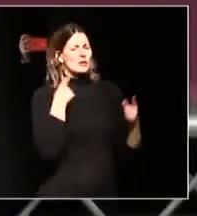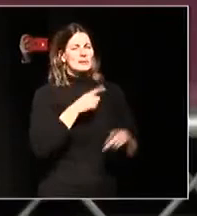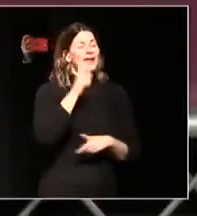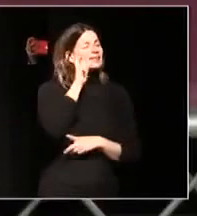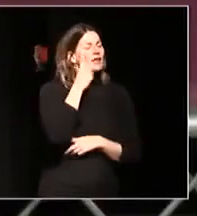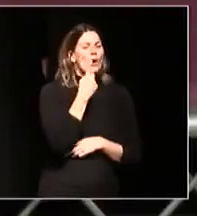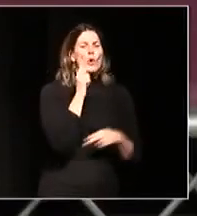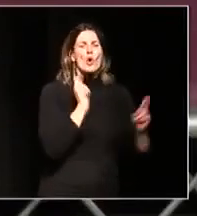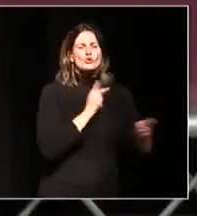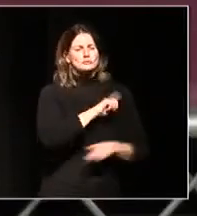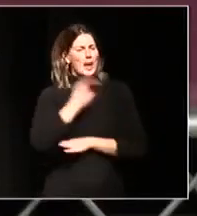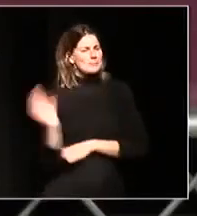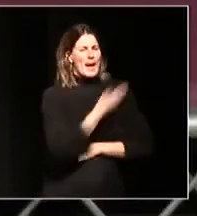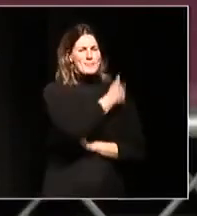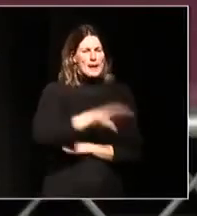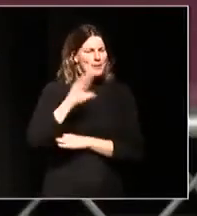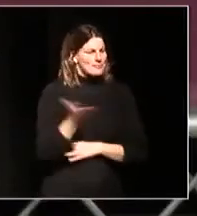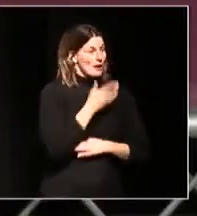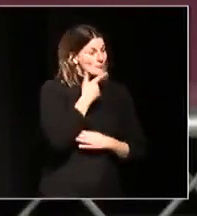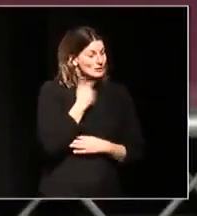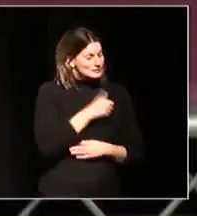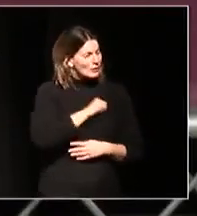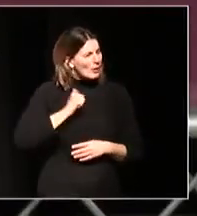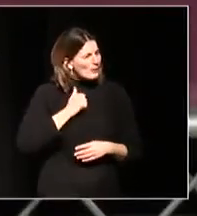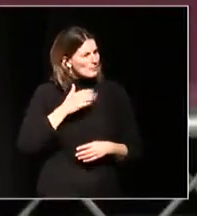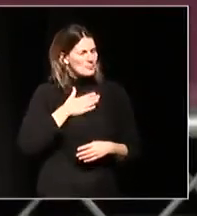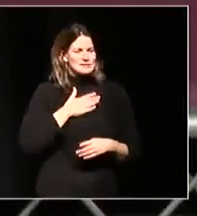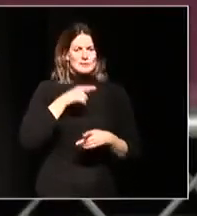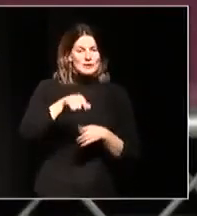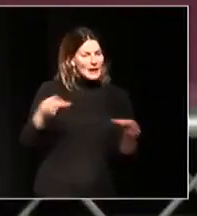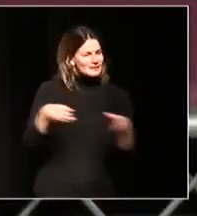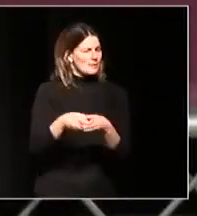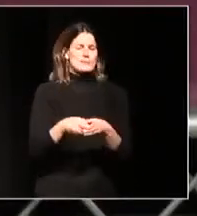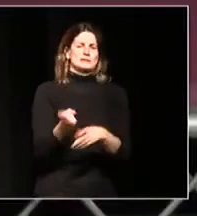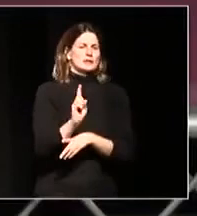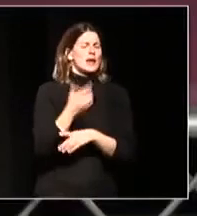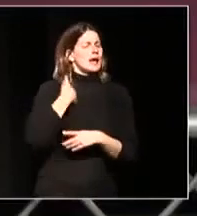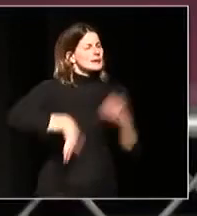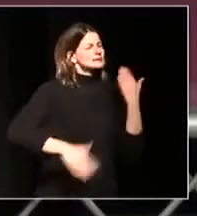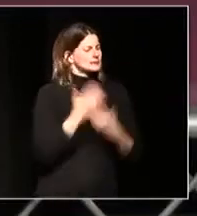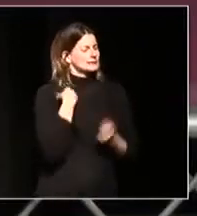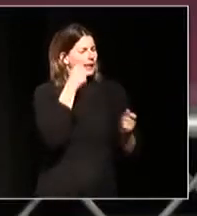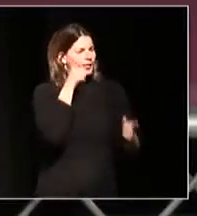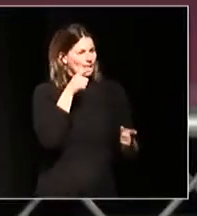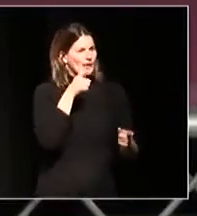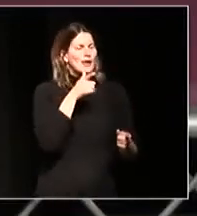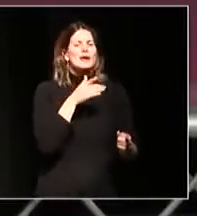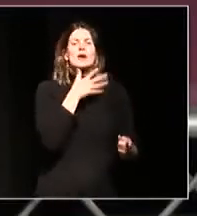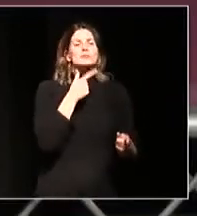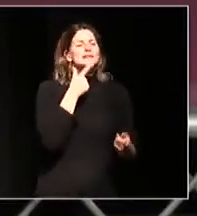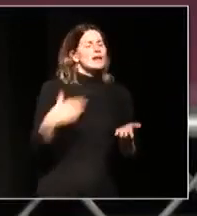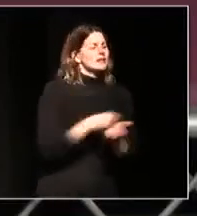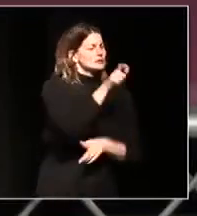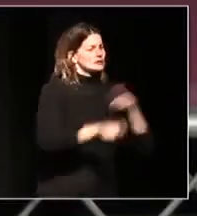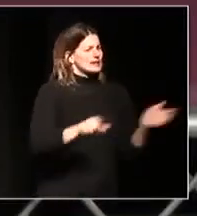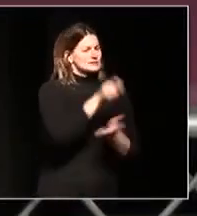d'octubre, que l'1 d'octubre no és patrimoni d'aquest partit. A veure si algú ho comença a escoltar ja d'una vegada. L'1 d'octubre és patrimoni de la ciutadania, de tota